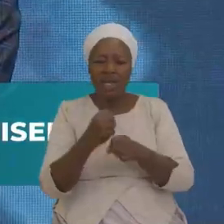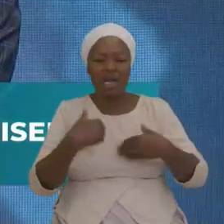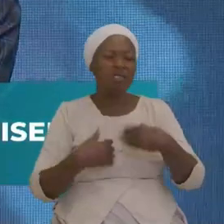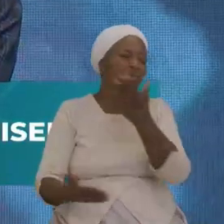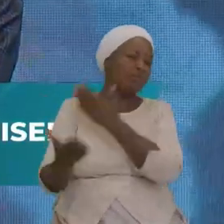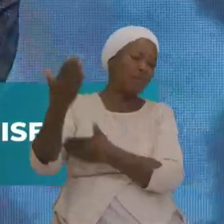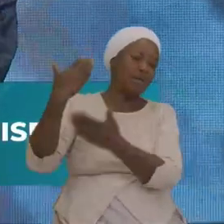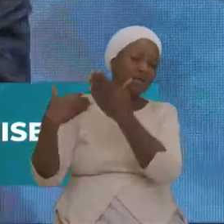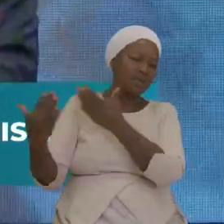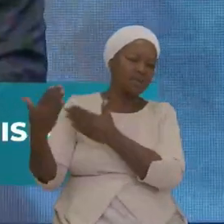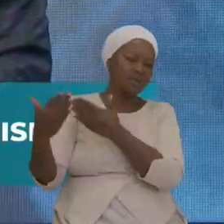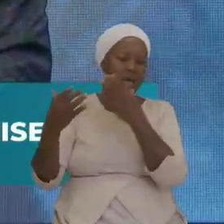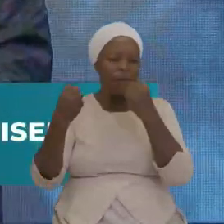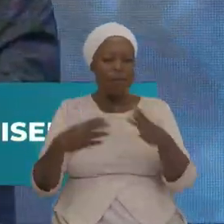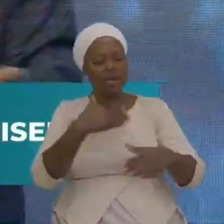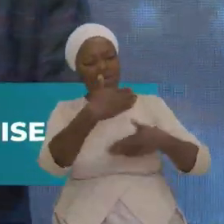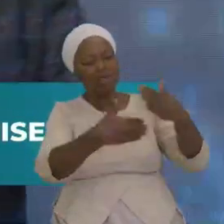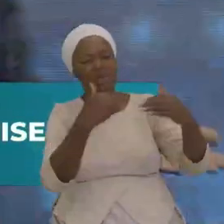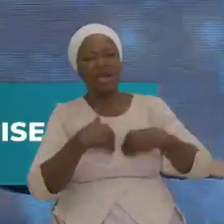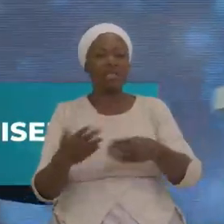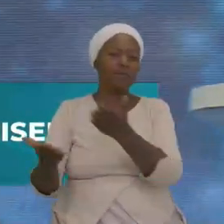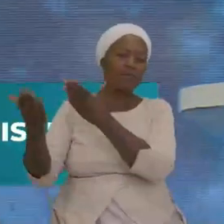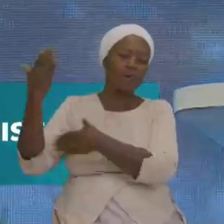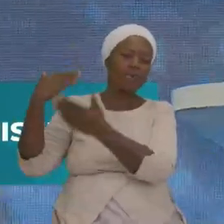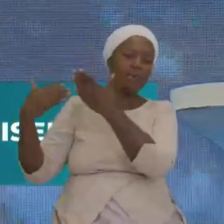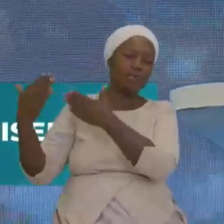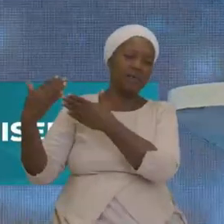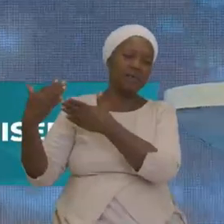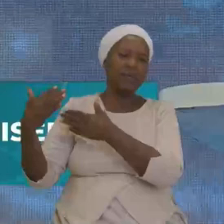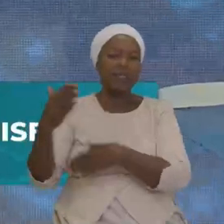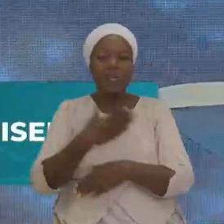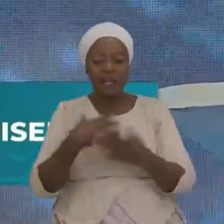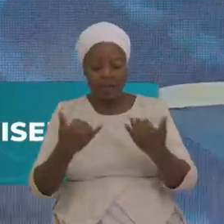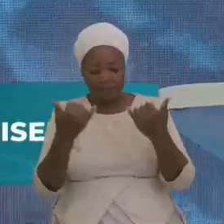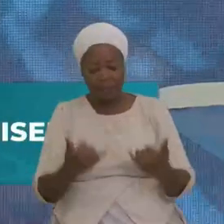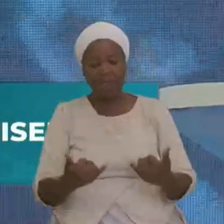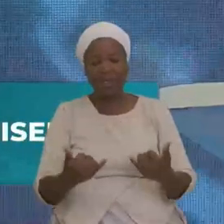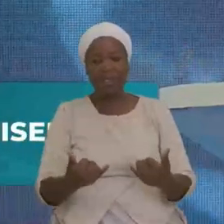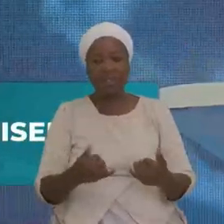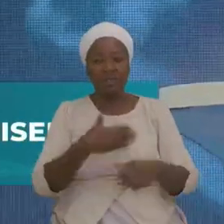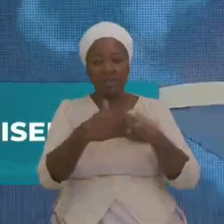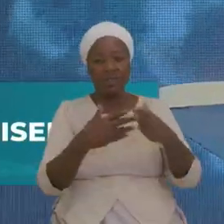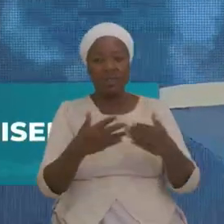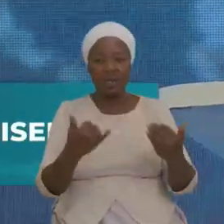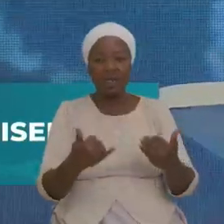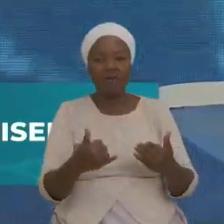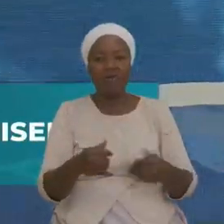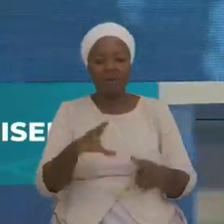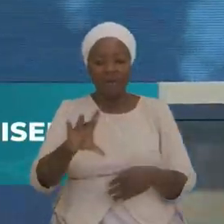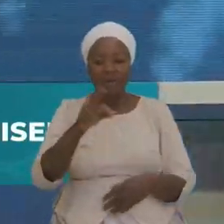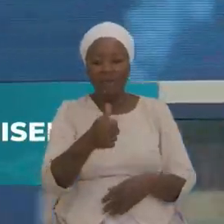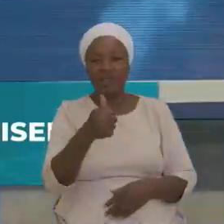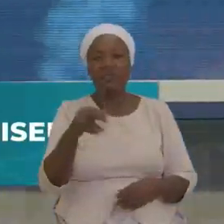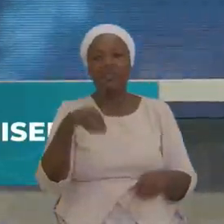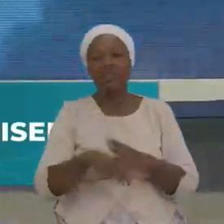Plusieurs années se sont écoulées, plusieurs générations se sont succédées, et la génération actuelle se retrouve